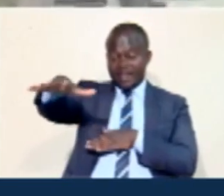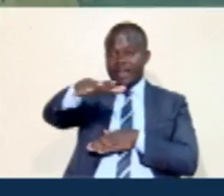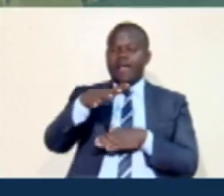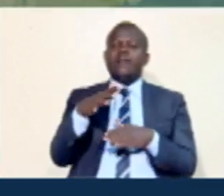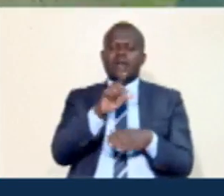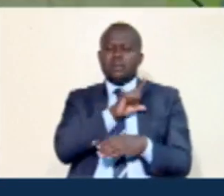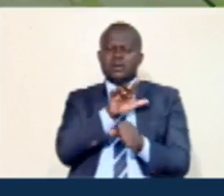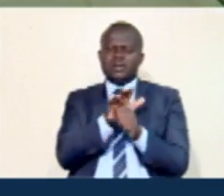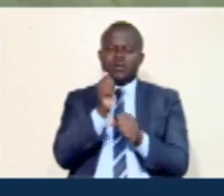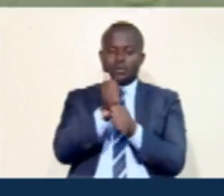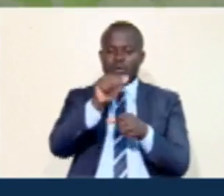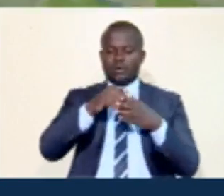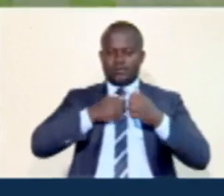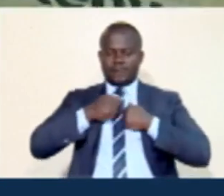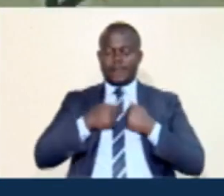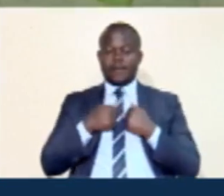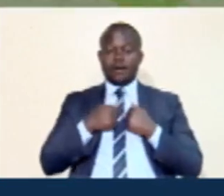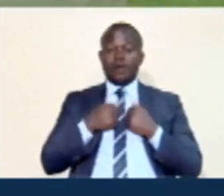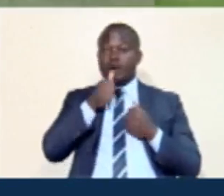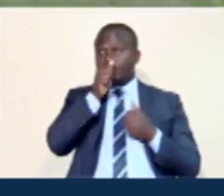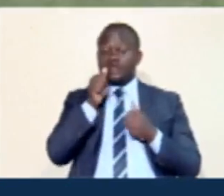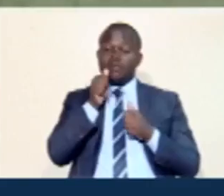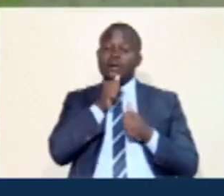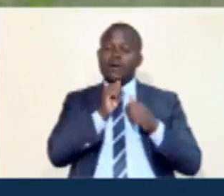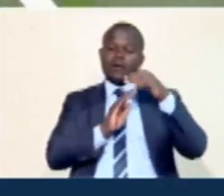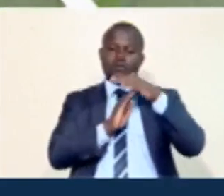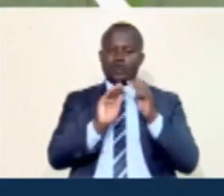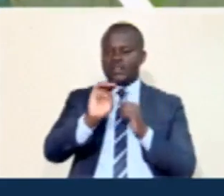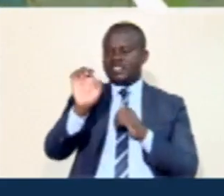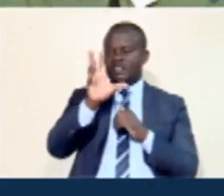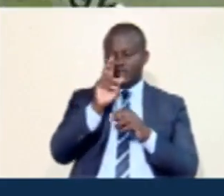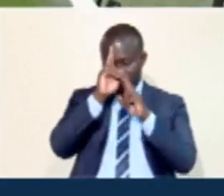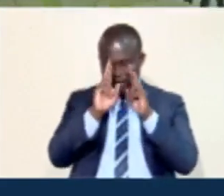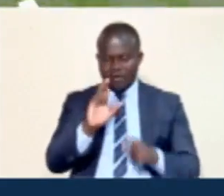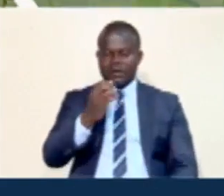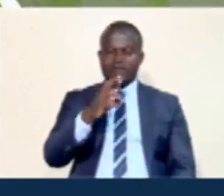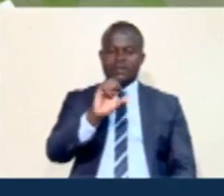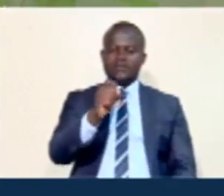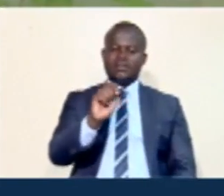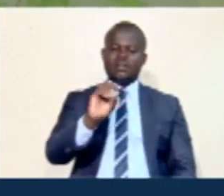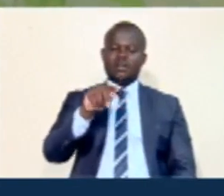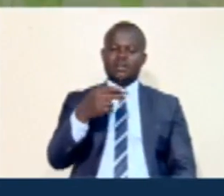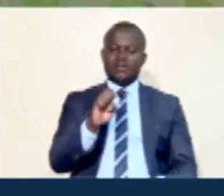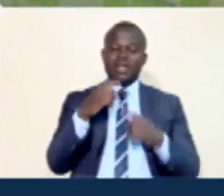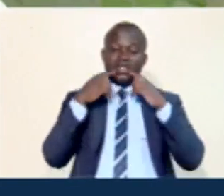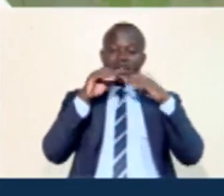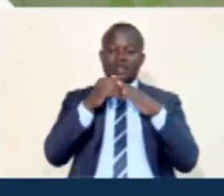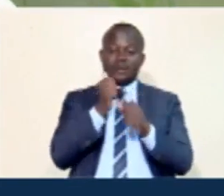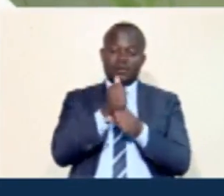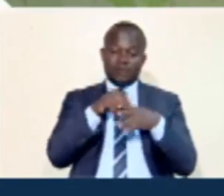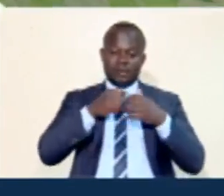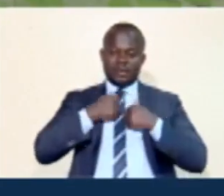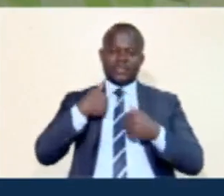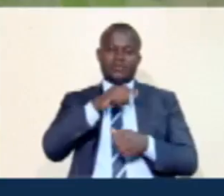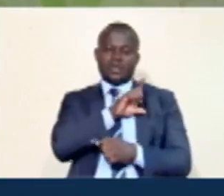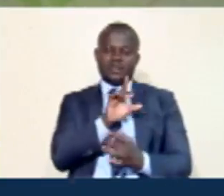Rwanda. Umunyamabanga mukuru wungirije w'umuryango wa Afurika y'Iburasirazuba Honorable Bazivamo Christophe avuga ko abikorera bo mu Rwanda bafite amahirwe yihariye